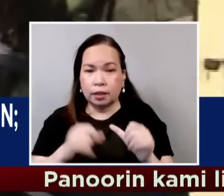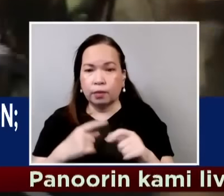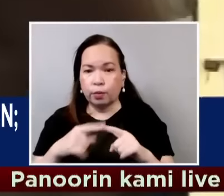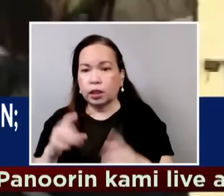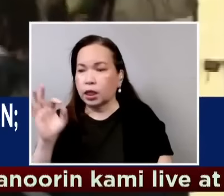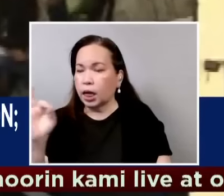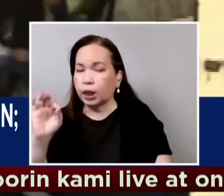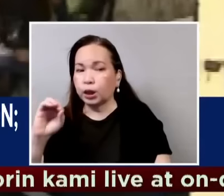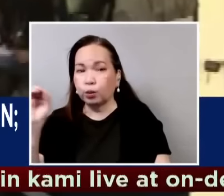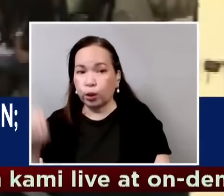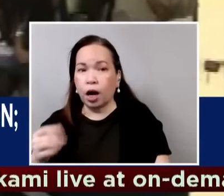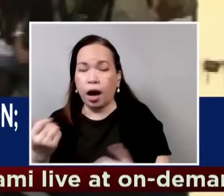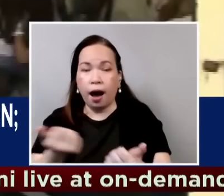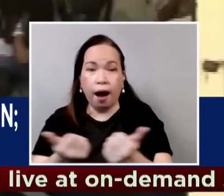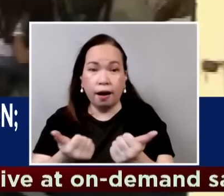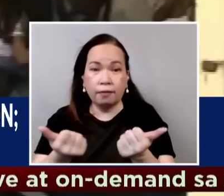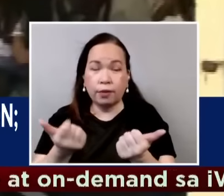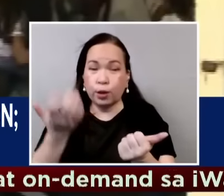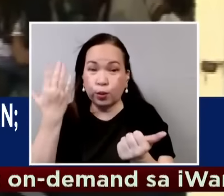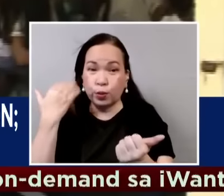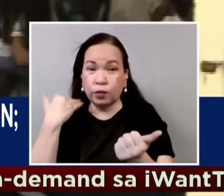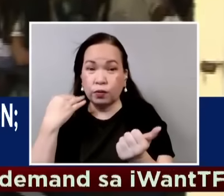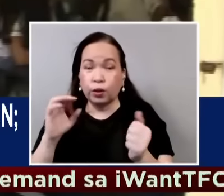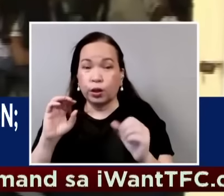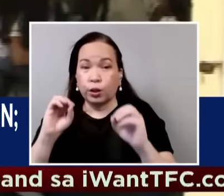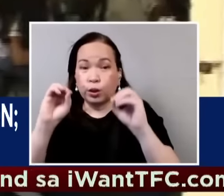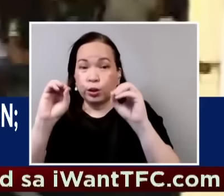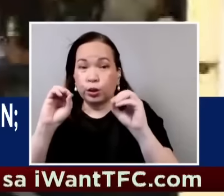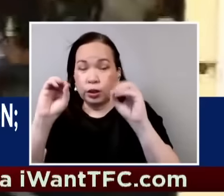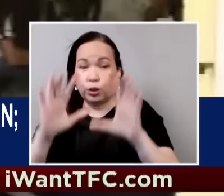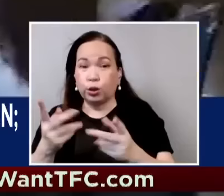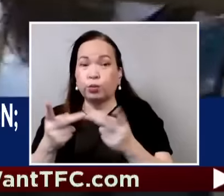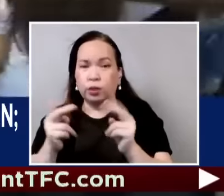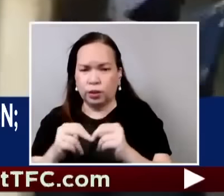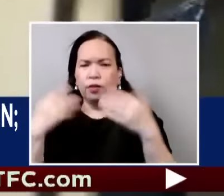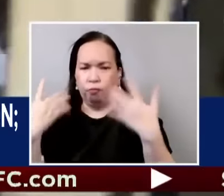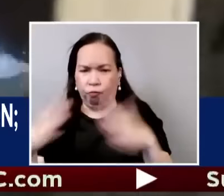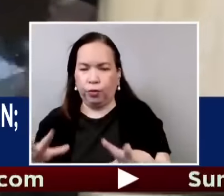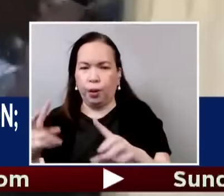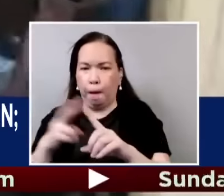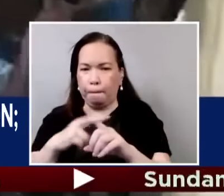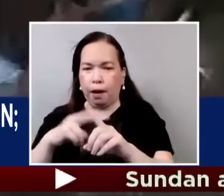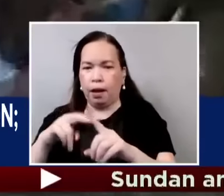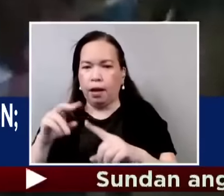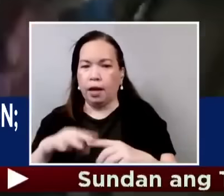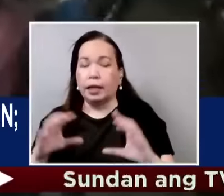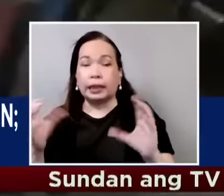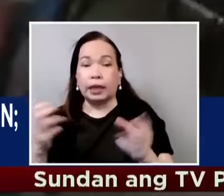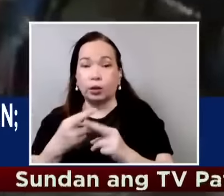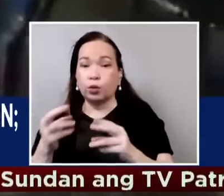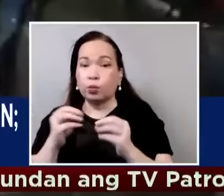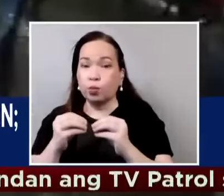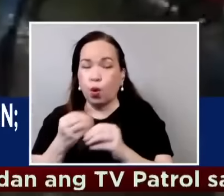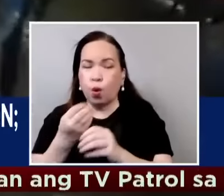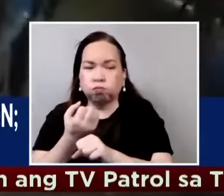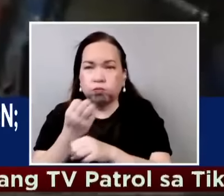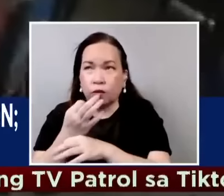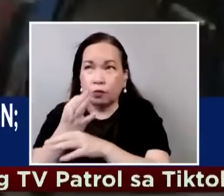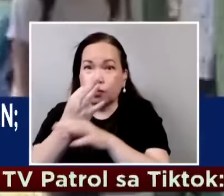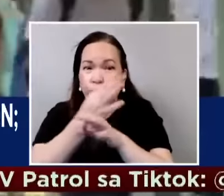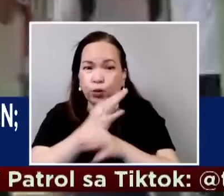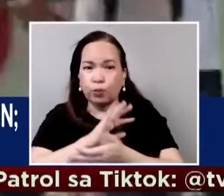vacancies ang napunan na. At ang mga classroom ay hindi lang dinadagdagan kung hindi pinapatibay at nire-retrofit upang maging handa